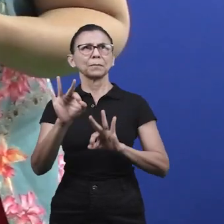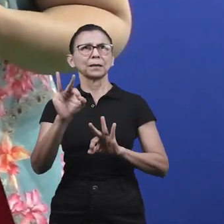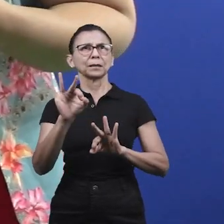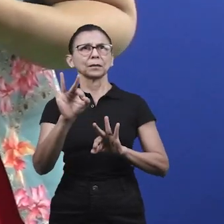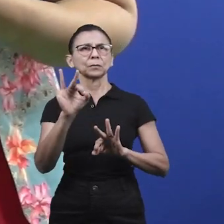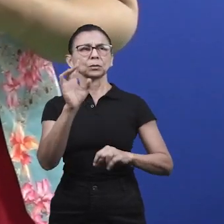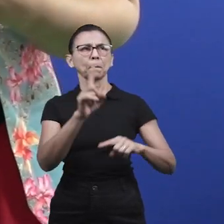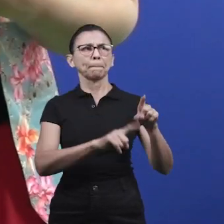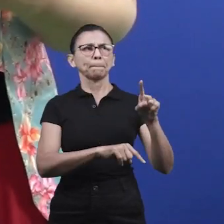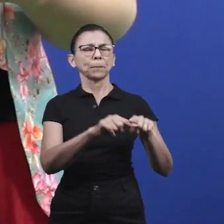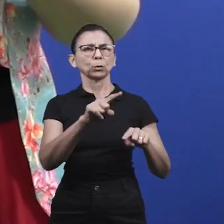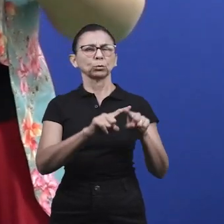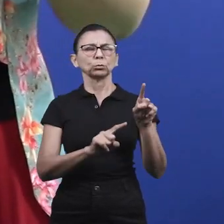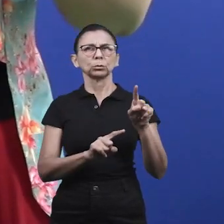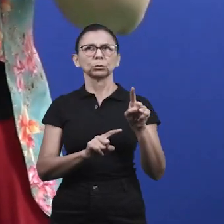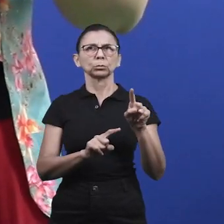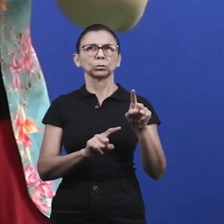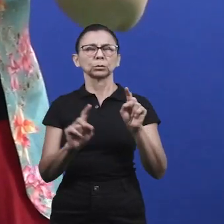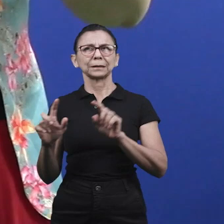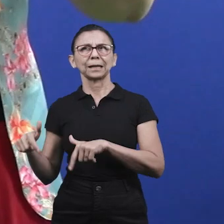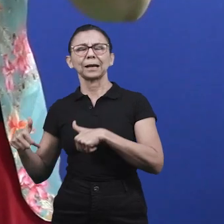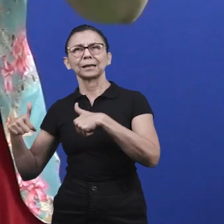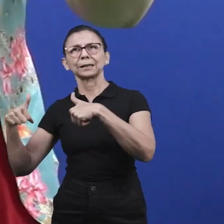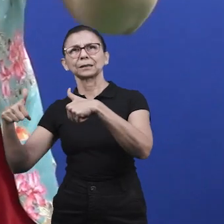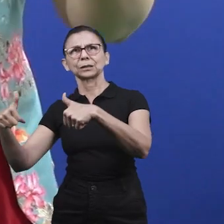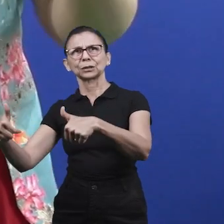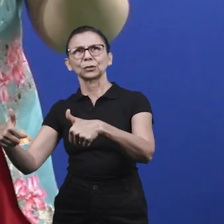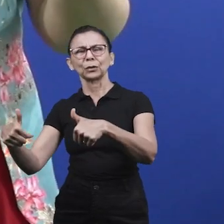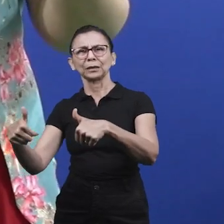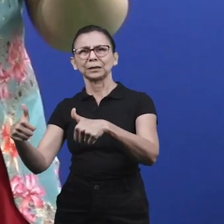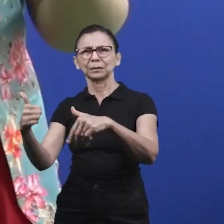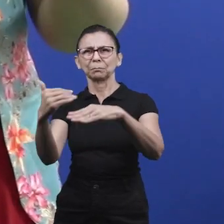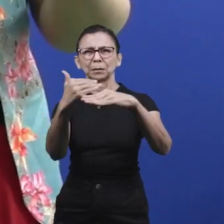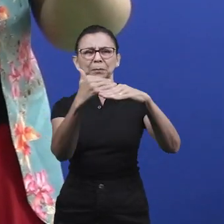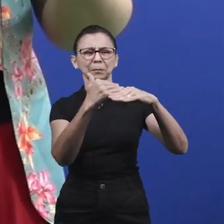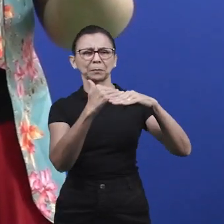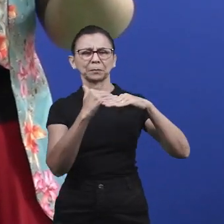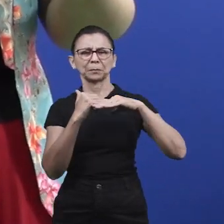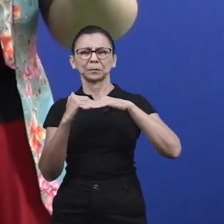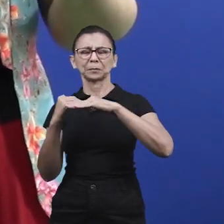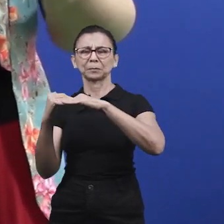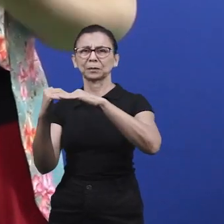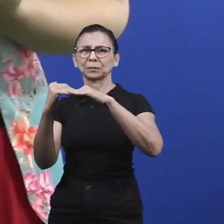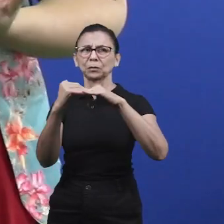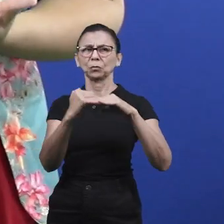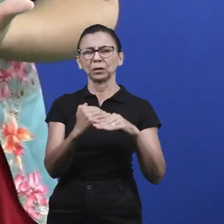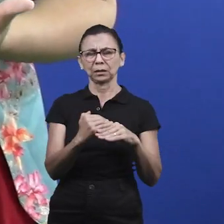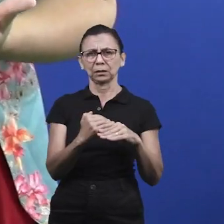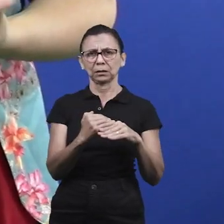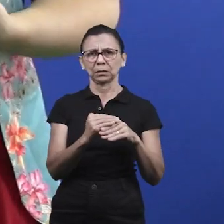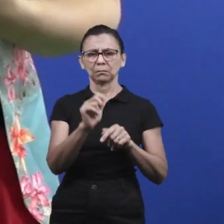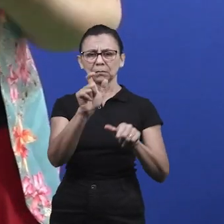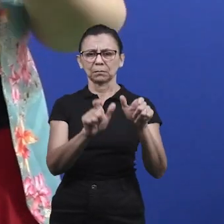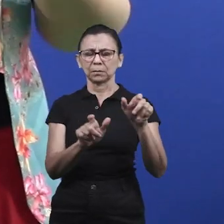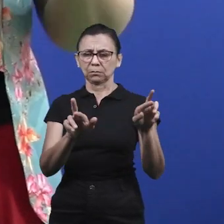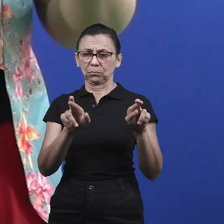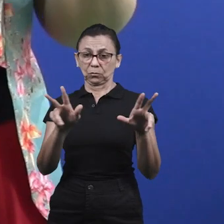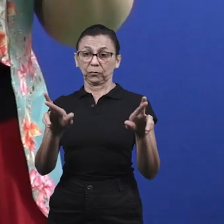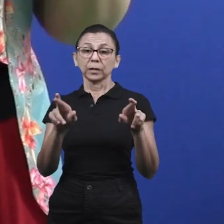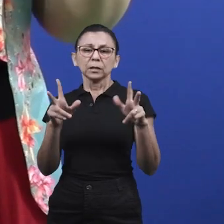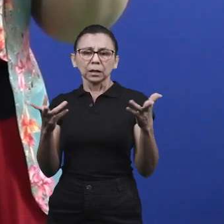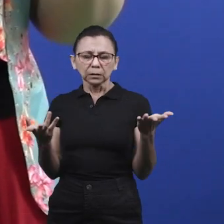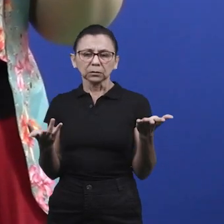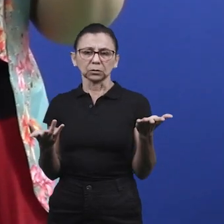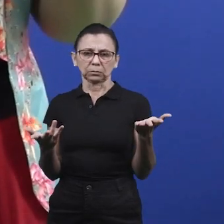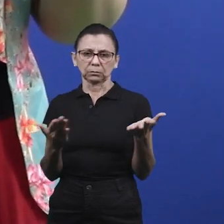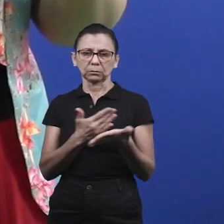pourquoi nous créons des produits et des services de manière donc élargie en sachant